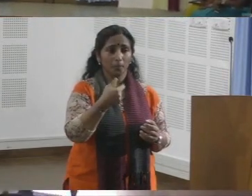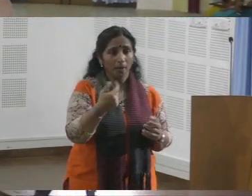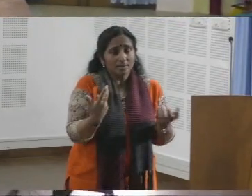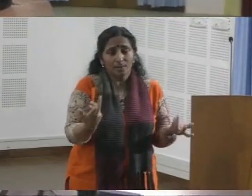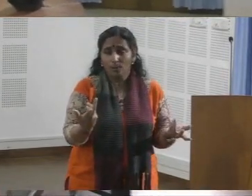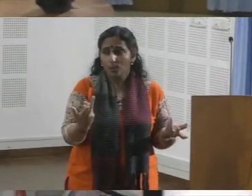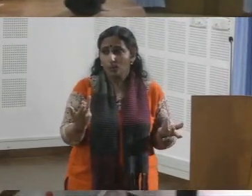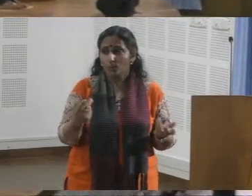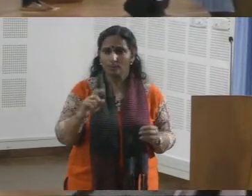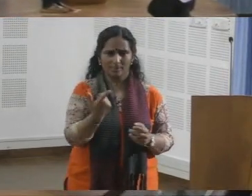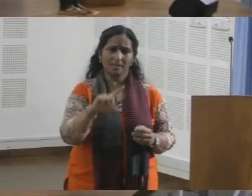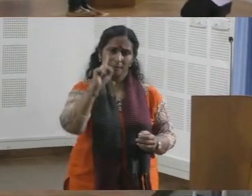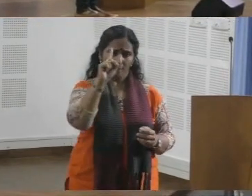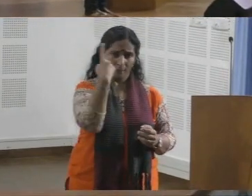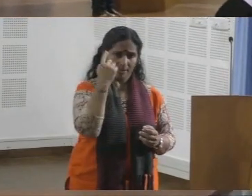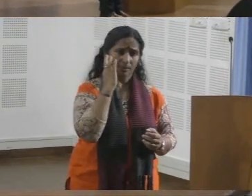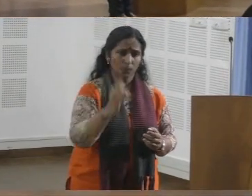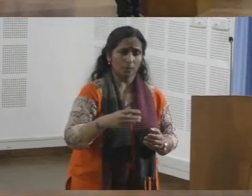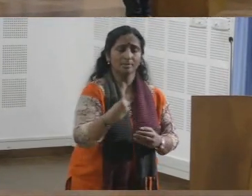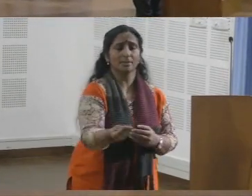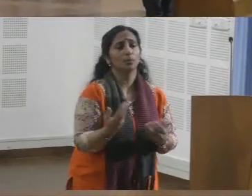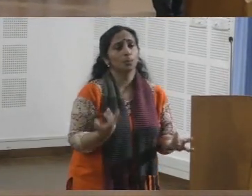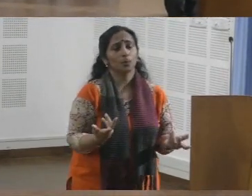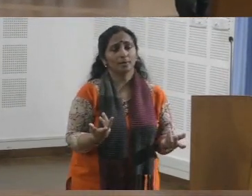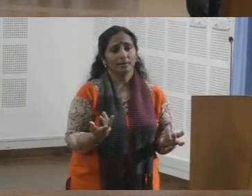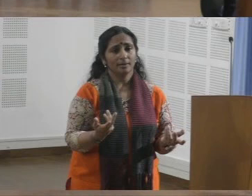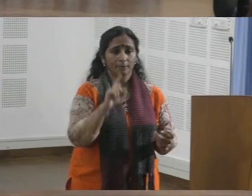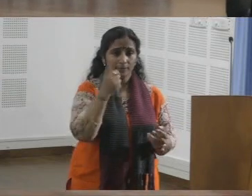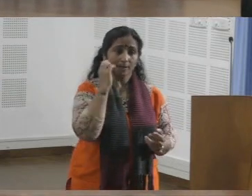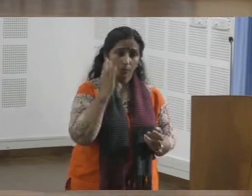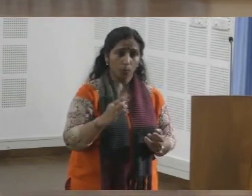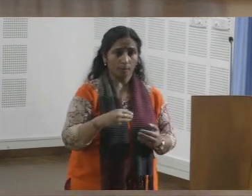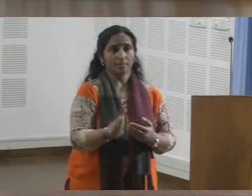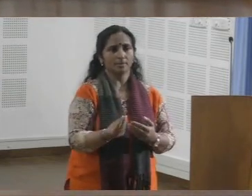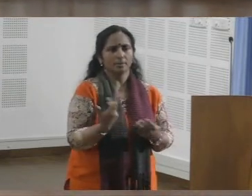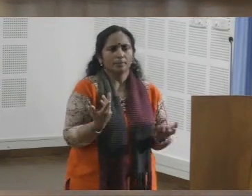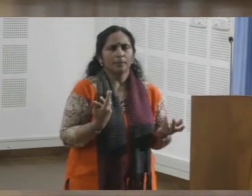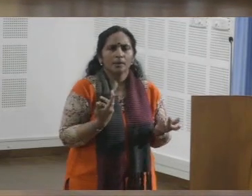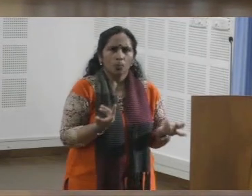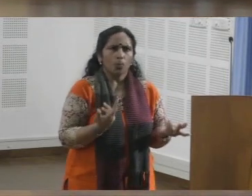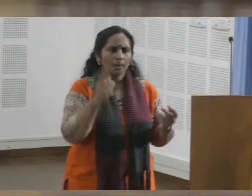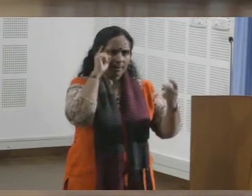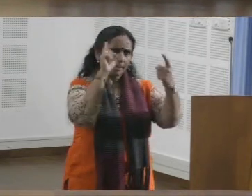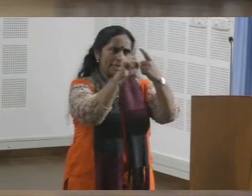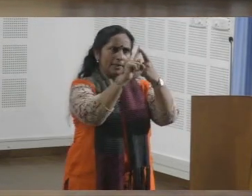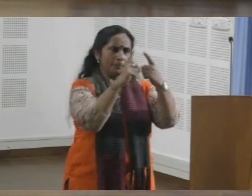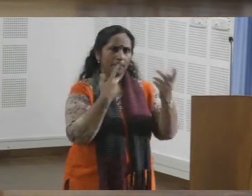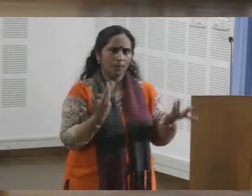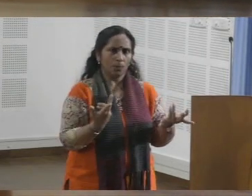ഞാൻ ഫസ്റ്റ് പ്രിഫറൻസ് ഇതിന് കൊടുത്തിരുന്നത്. ഇപ്പം നമ്മൾക്ക് അതേപോലെ നമ്മൾ എന്തിനു വേണ്ടി നമ്മൾ സ്പെൻഡ് ചെയ്യണം